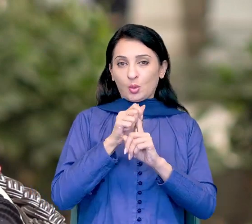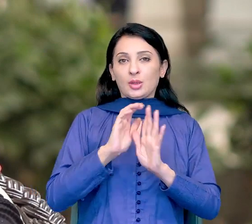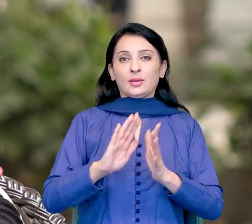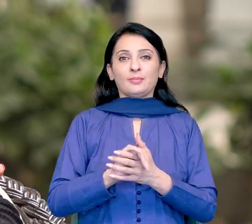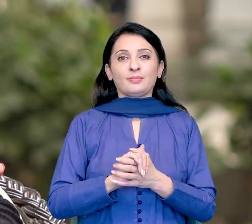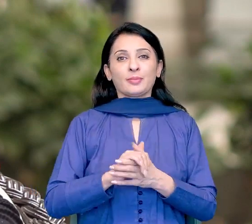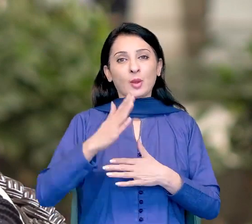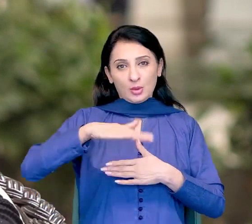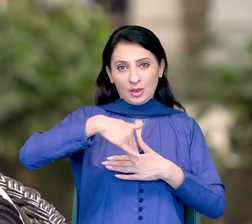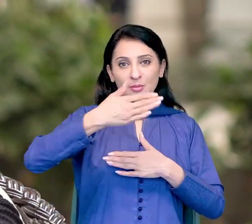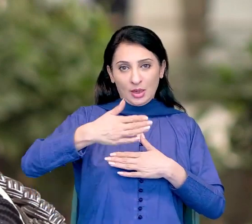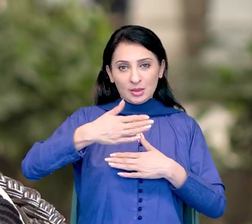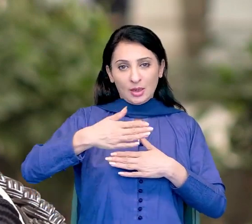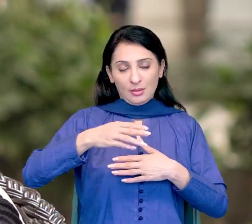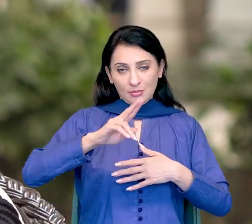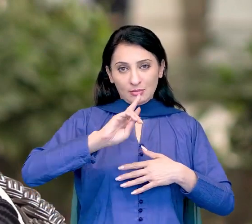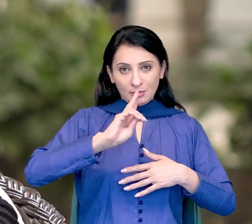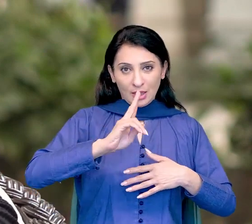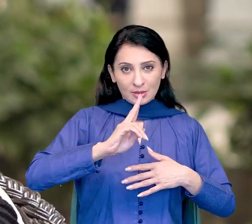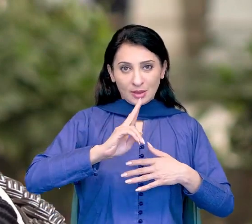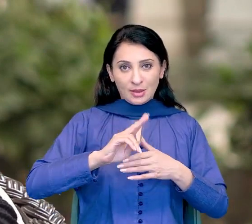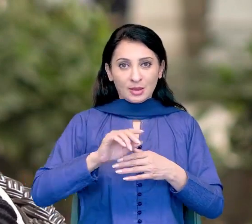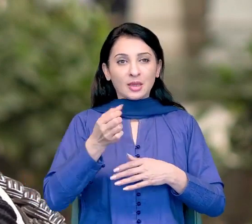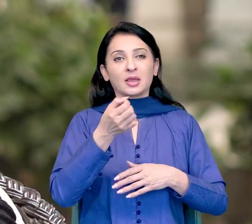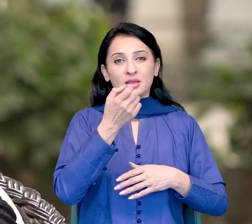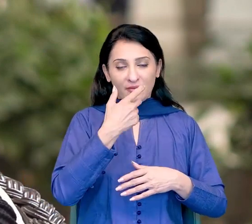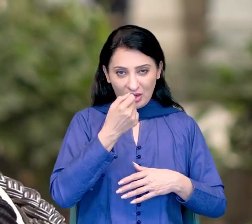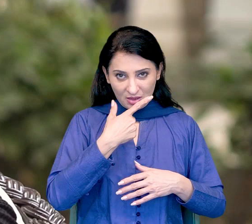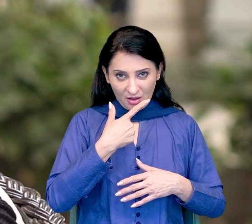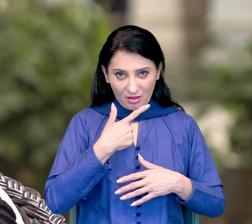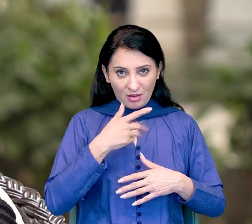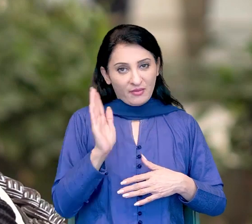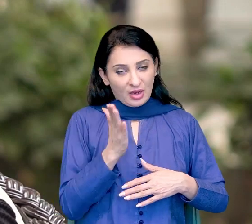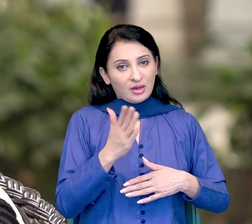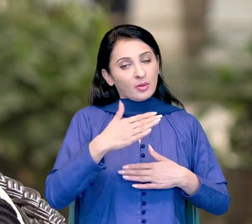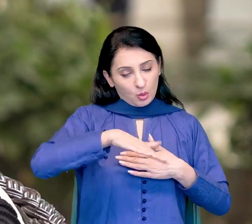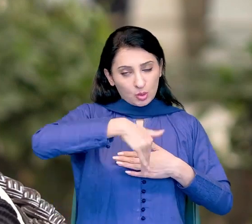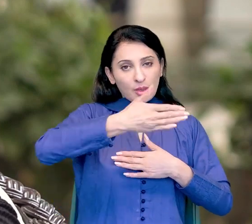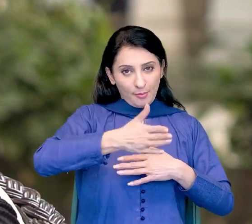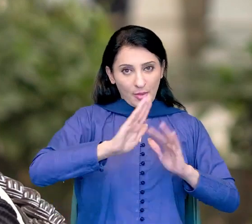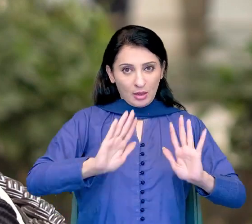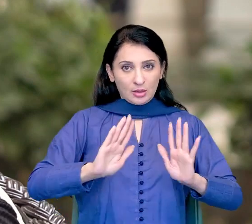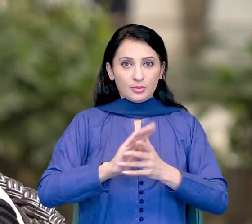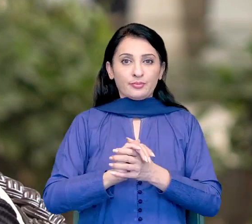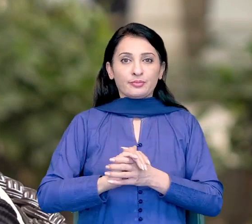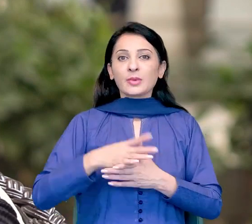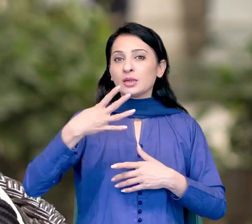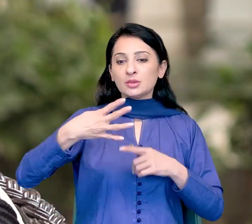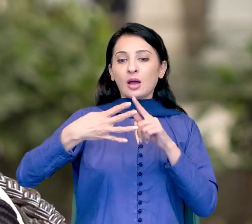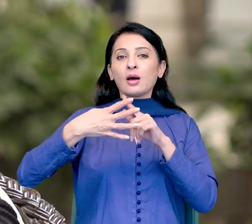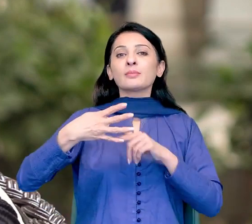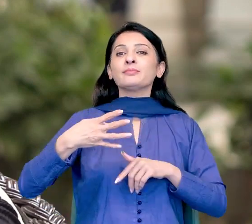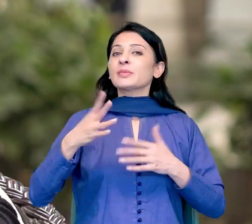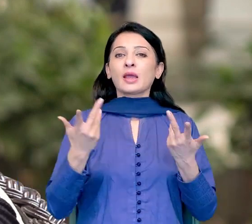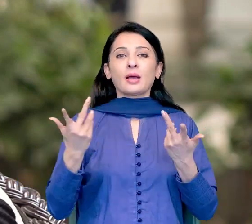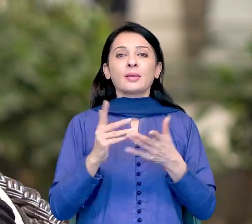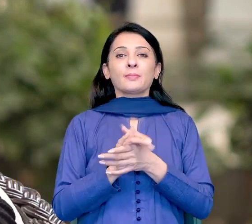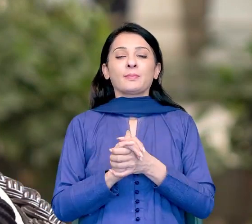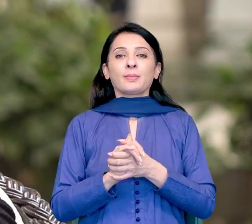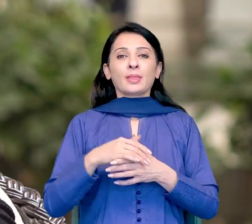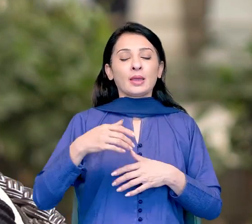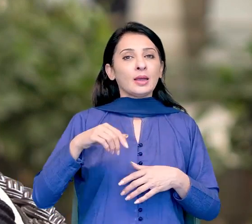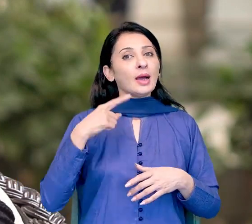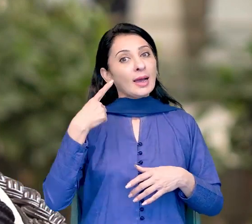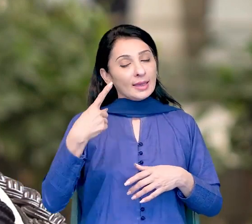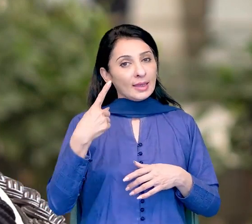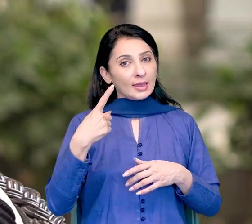بات کریں گے اگر ضرورت پڑے کسی کو تو دوائیوں کی یا ویٹ لاس سرجری کی. وہ 4 پلرز کیا ہیں؟ سب سے